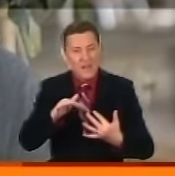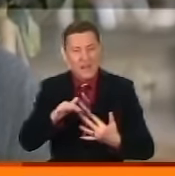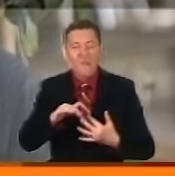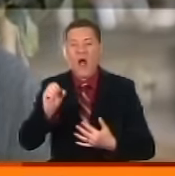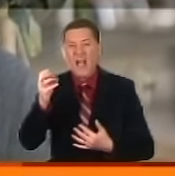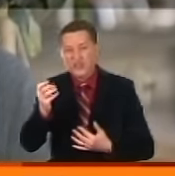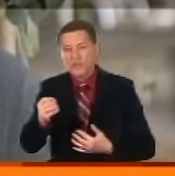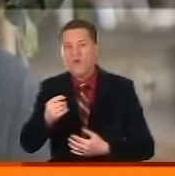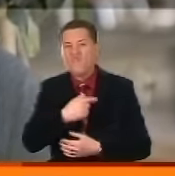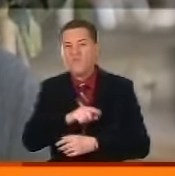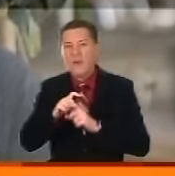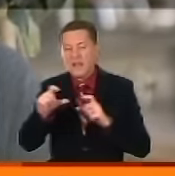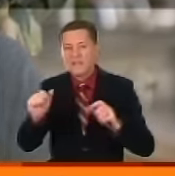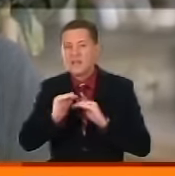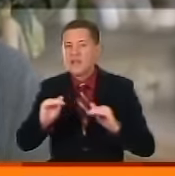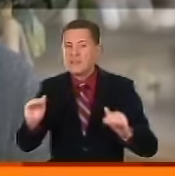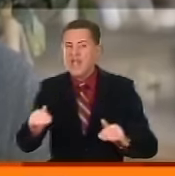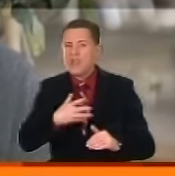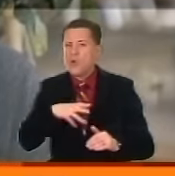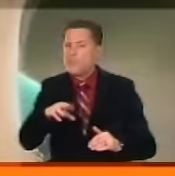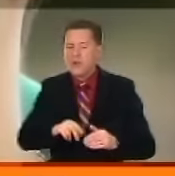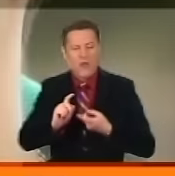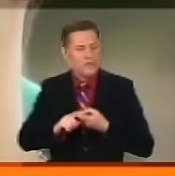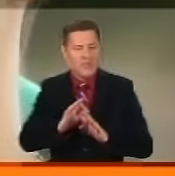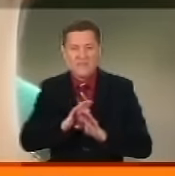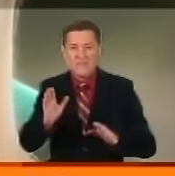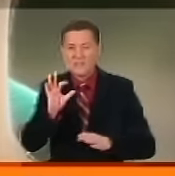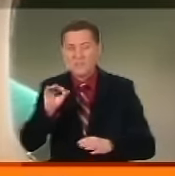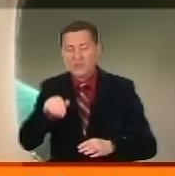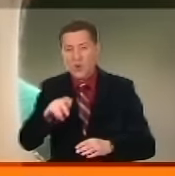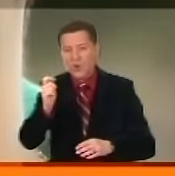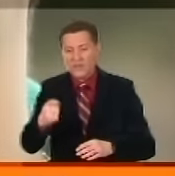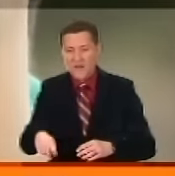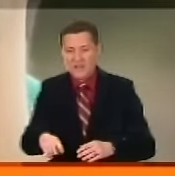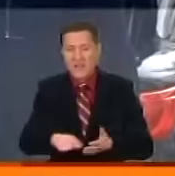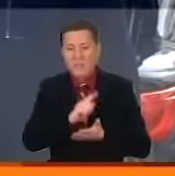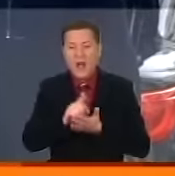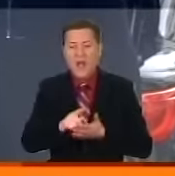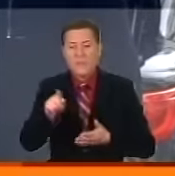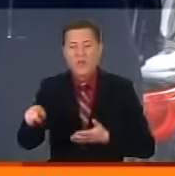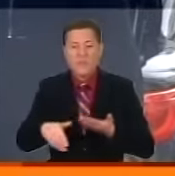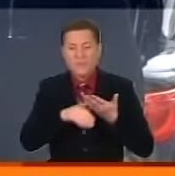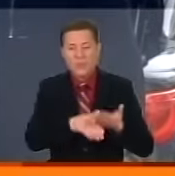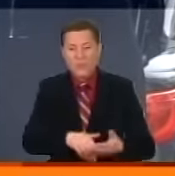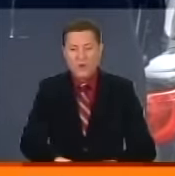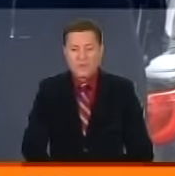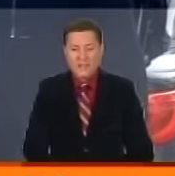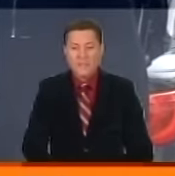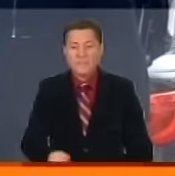Діти вмирають, к сожалению, вне залежності від війни. І якщо ми маємо можливість їм допомогти, ми маємо їм допомогти. Ну,